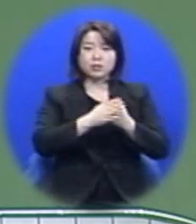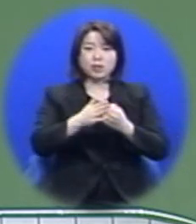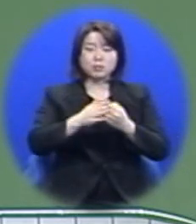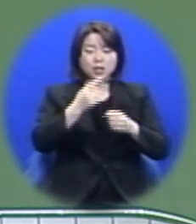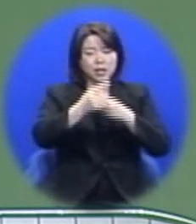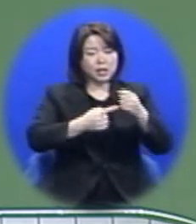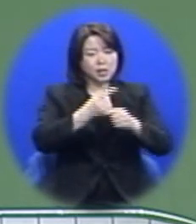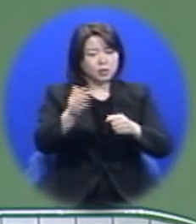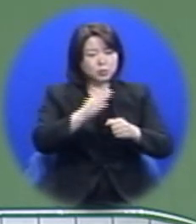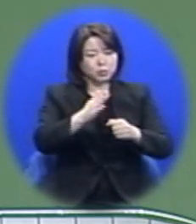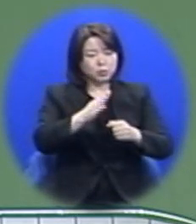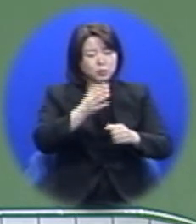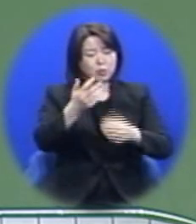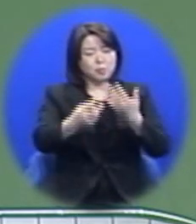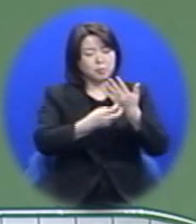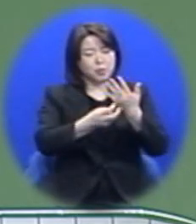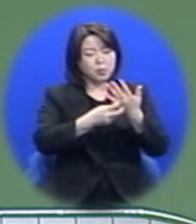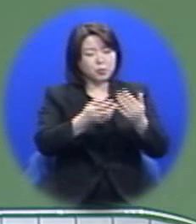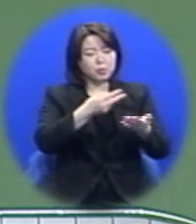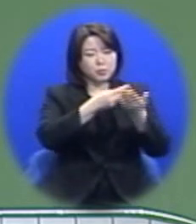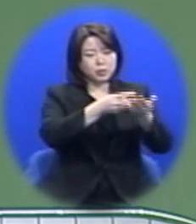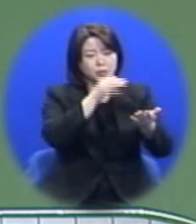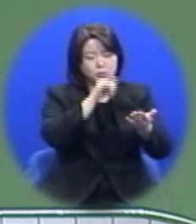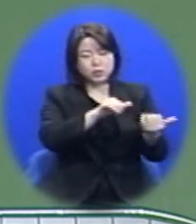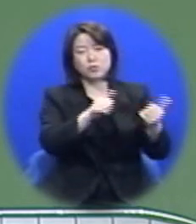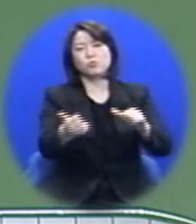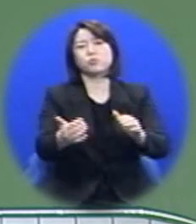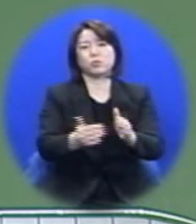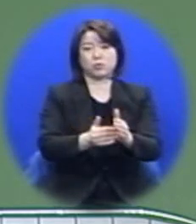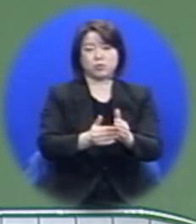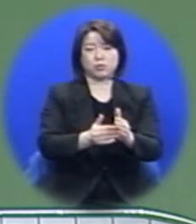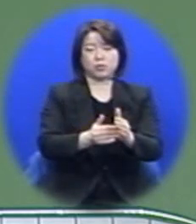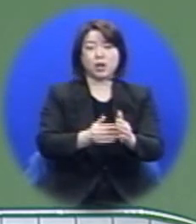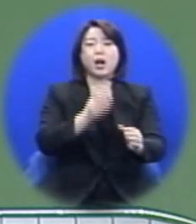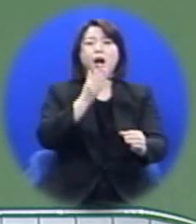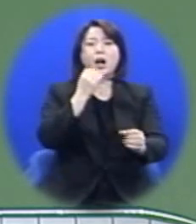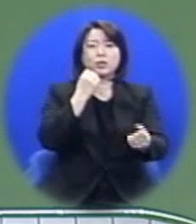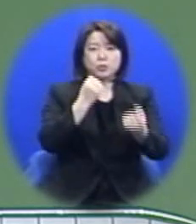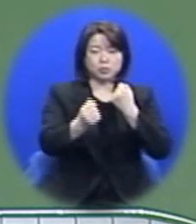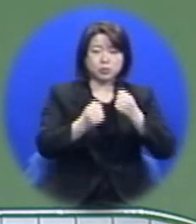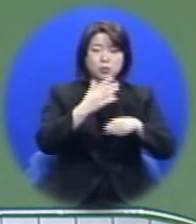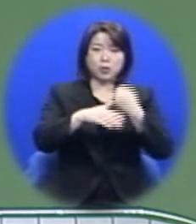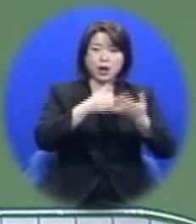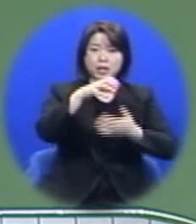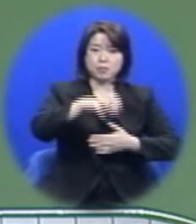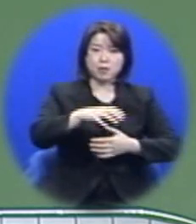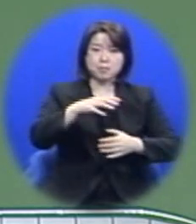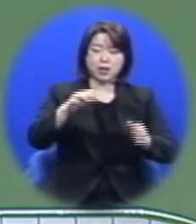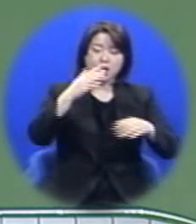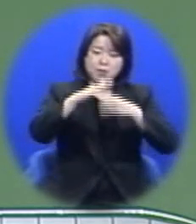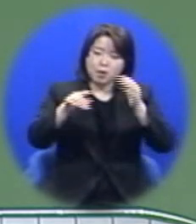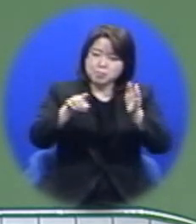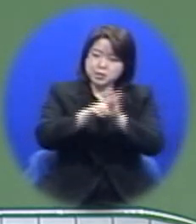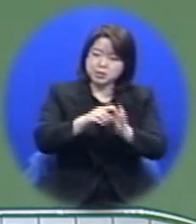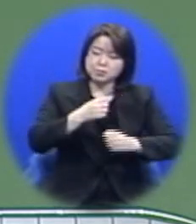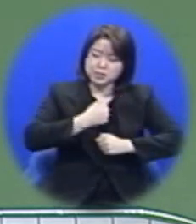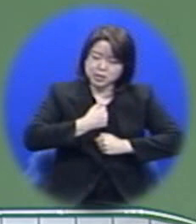장로님은 그런 상황에서도 믿음을 지키고 하나님 앞에 감사한 마음으로 딸의 장례를 잘